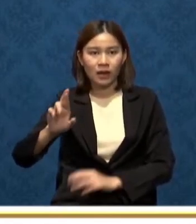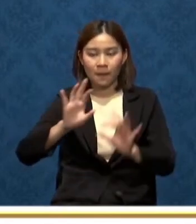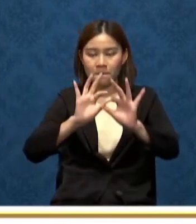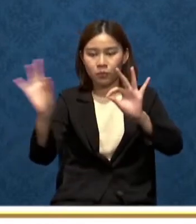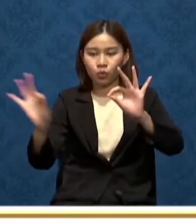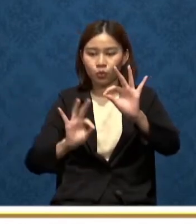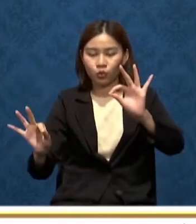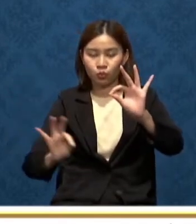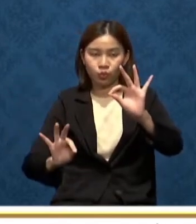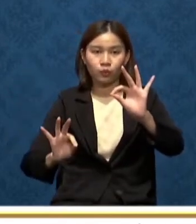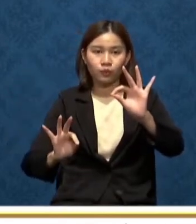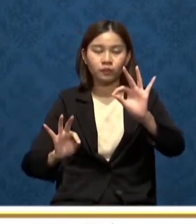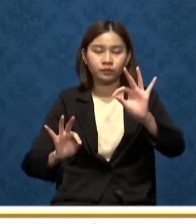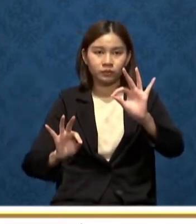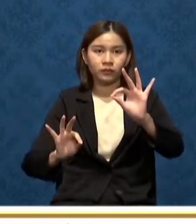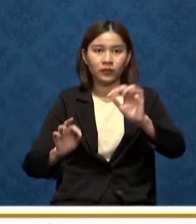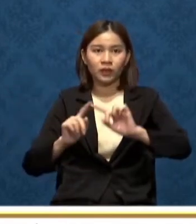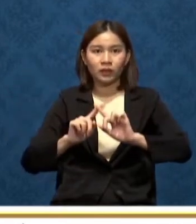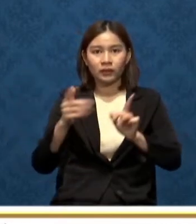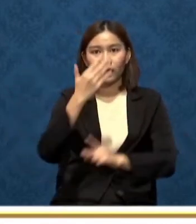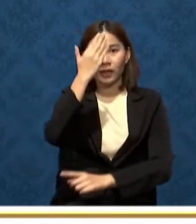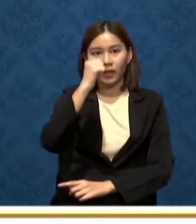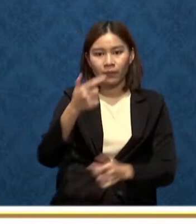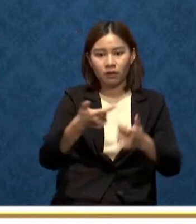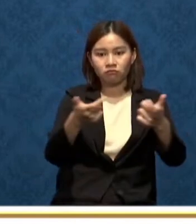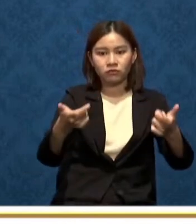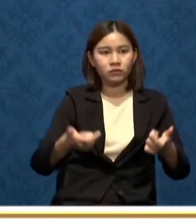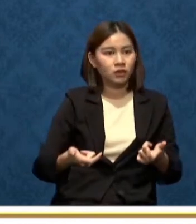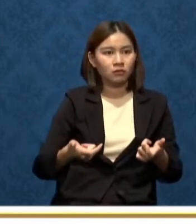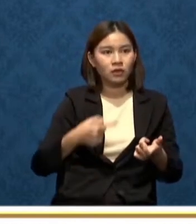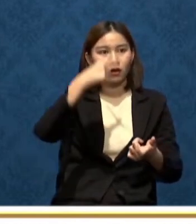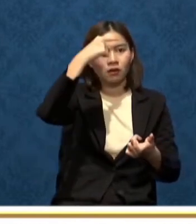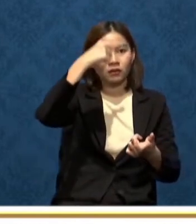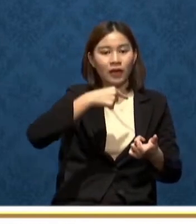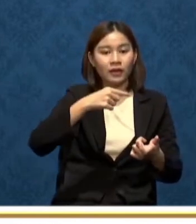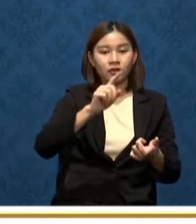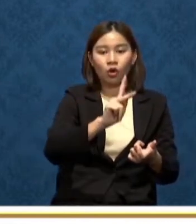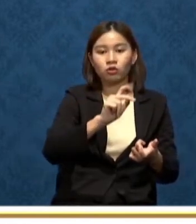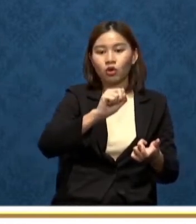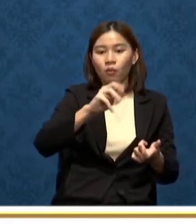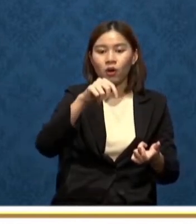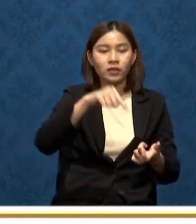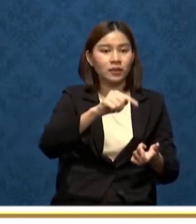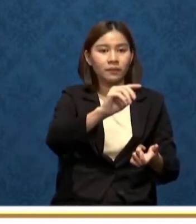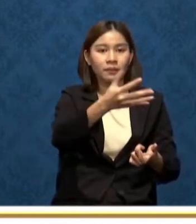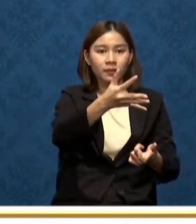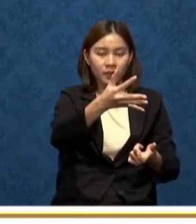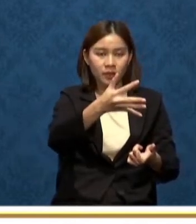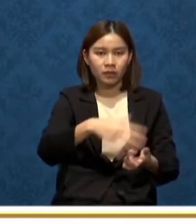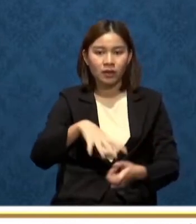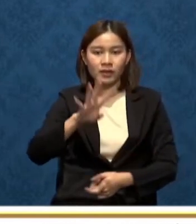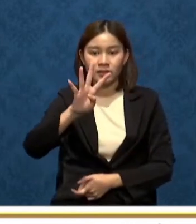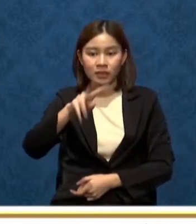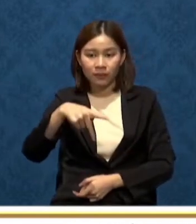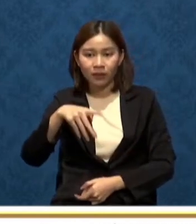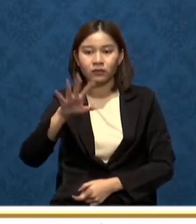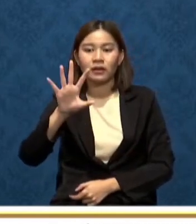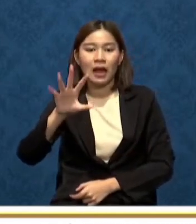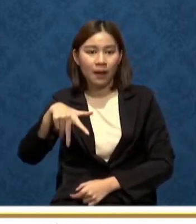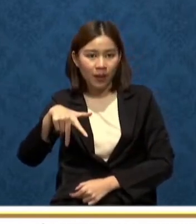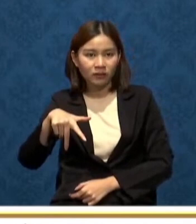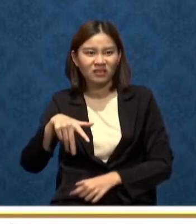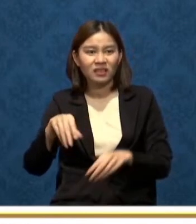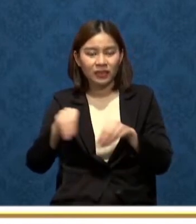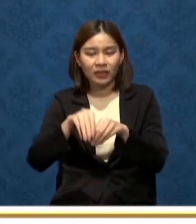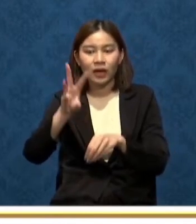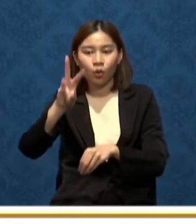รีภัยของสกประชาาตนะครับแต่ทำไมรายงานชิดนี้กับไม่พบในรายงานของกอสมอ4,000 ลาย 5,000ายเกอ